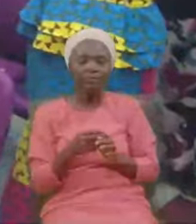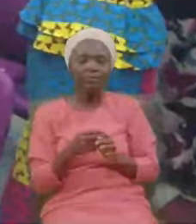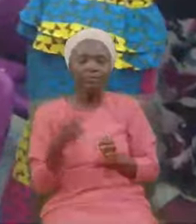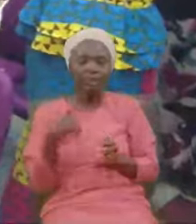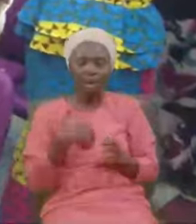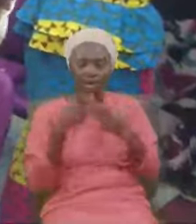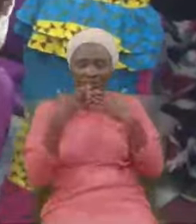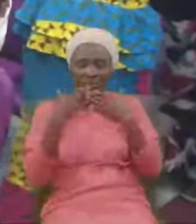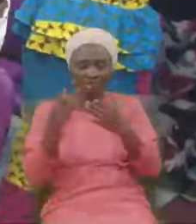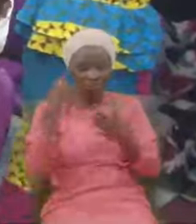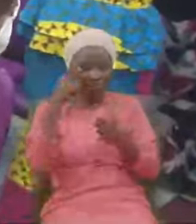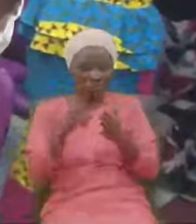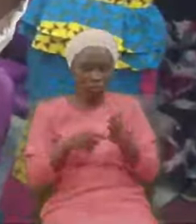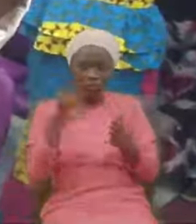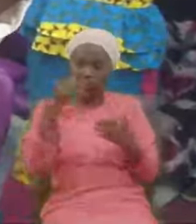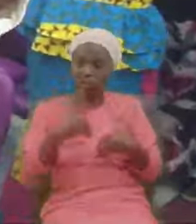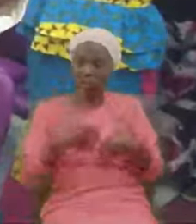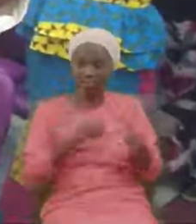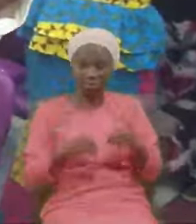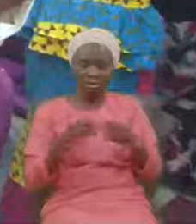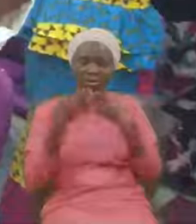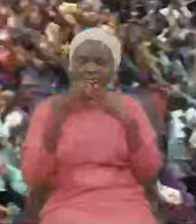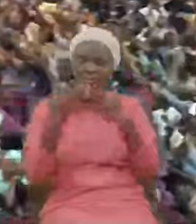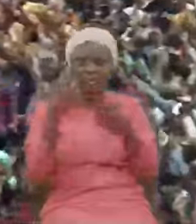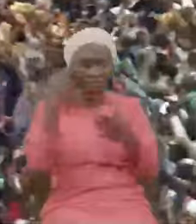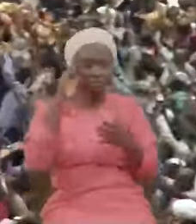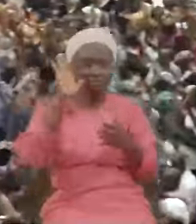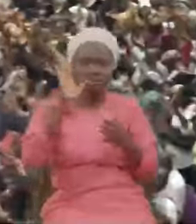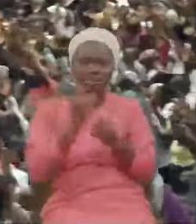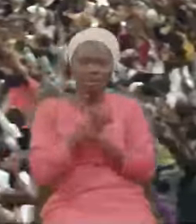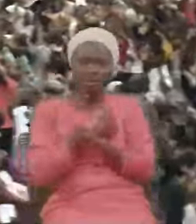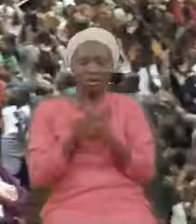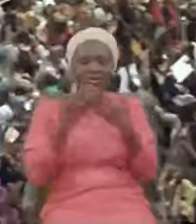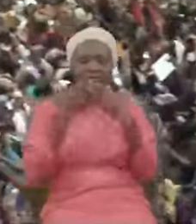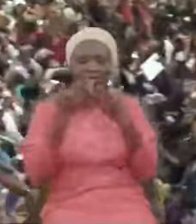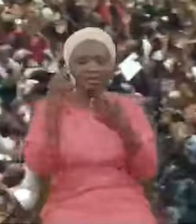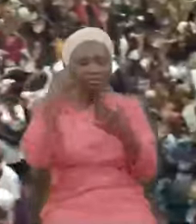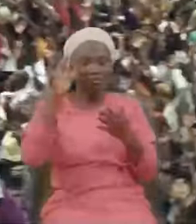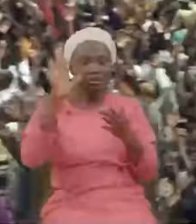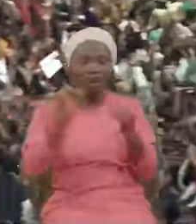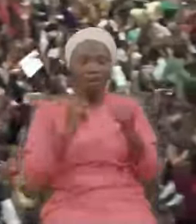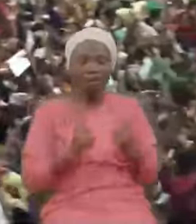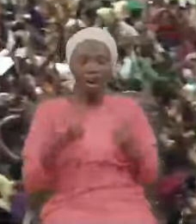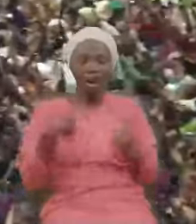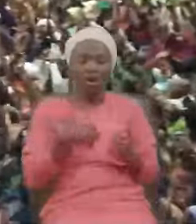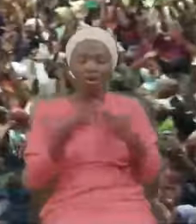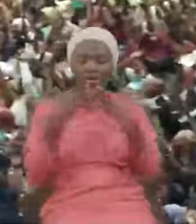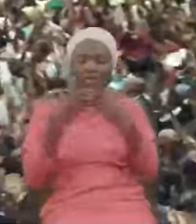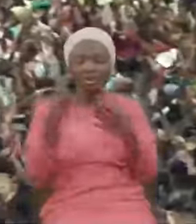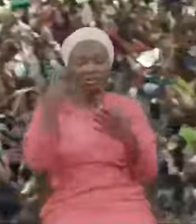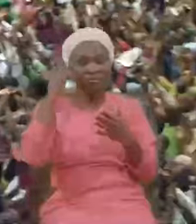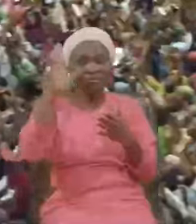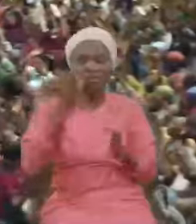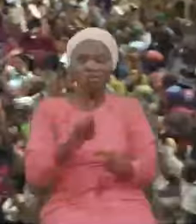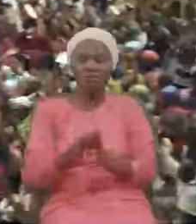nous te remercions pour ce que tu as fait. Nous te remercions pour ton amour. Nous te remercions pour ta puissance. Nous te remercions pour